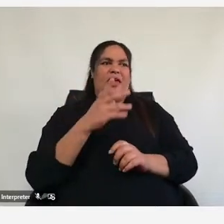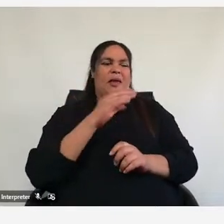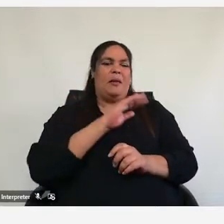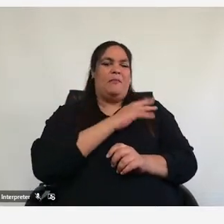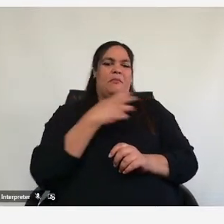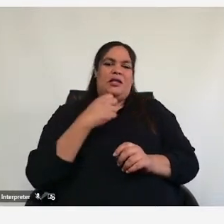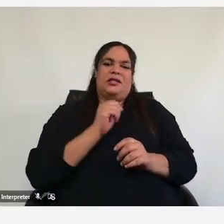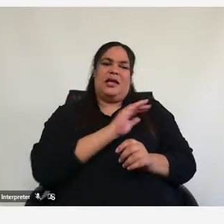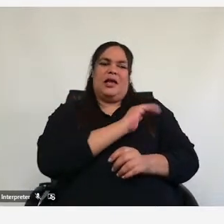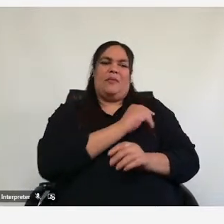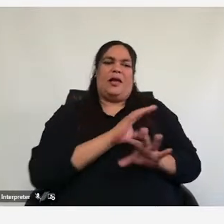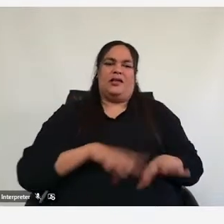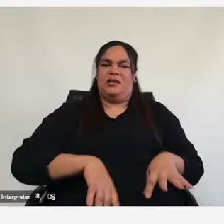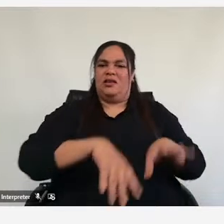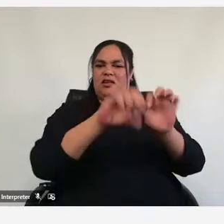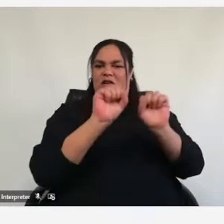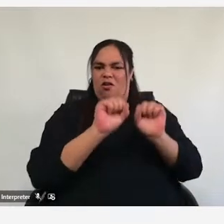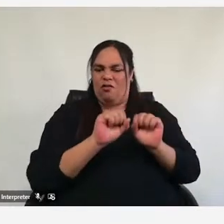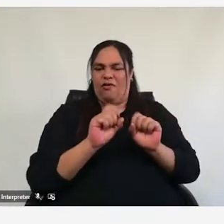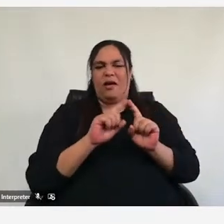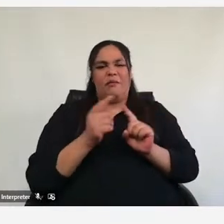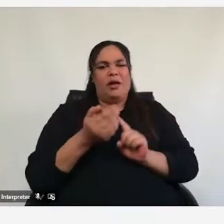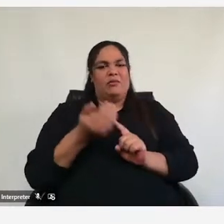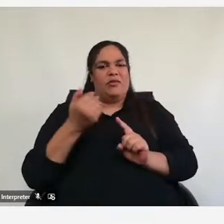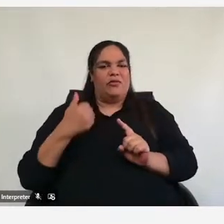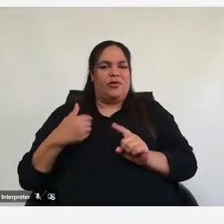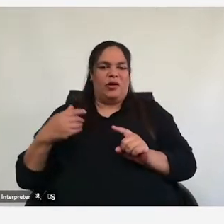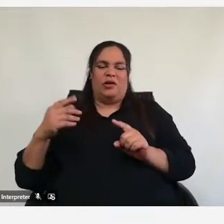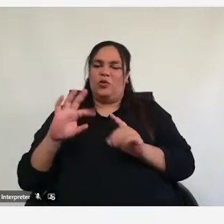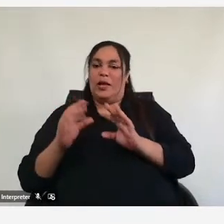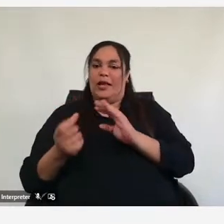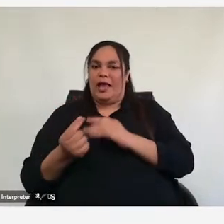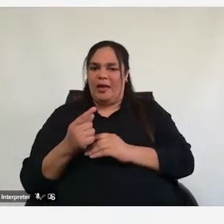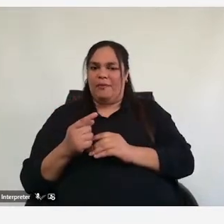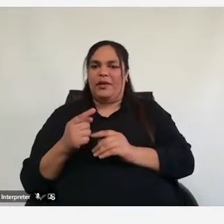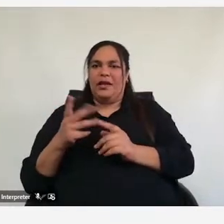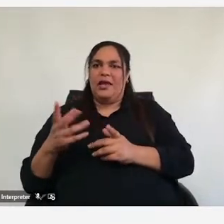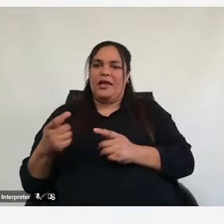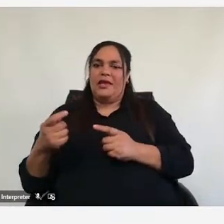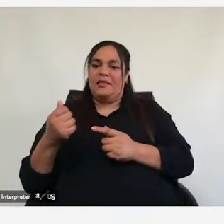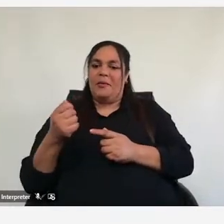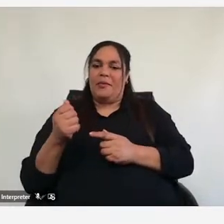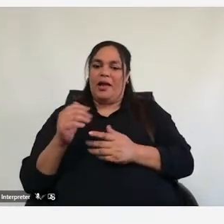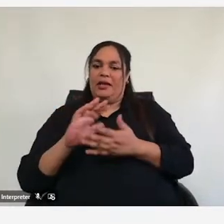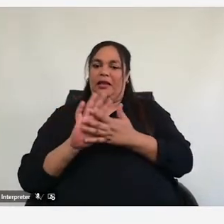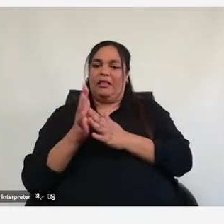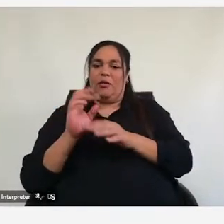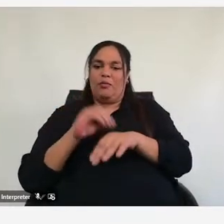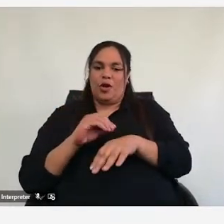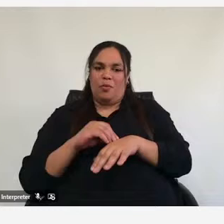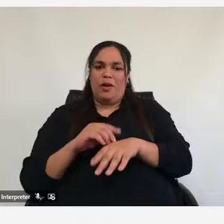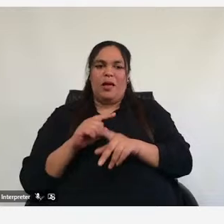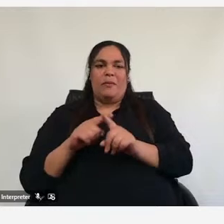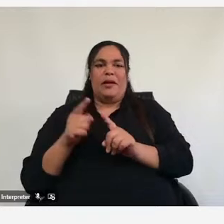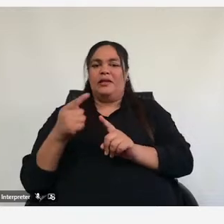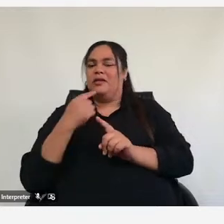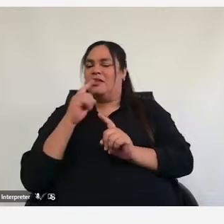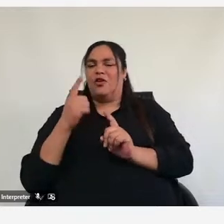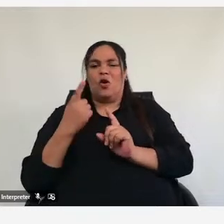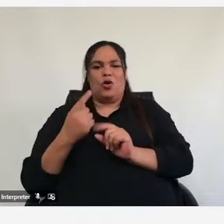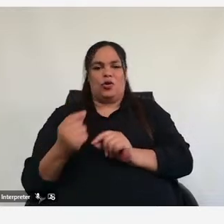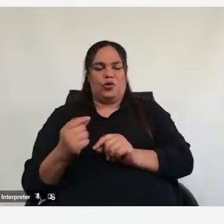oorskry word. Die voortdurende mislukkings in toelaverspreiding beklemtoon haar onbevoegdheid en